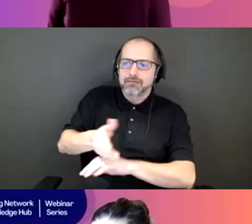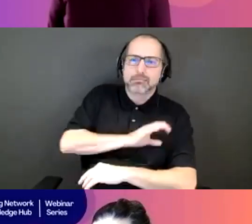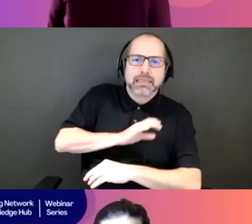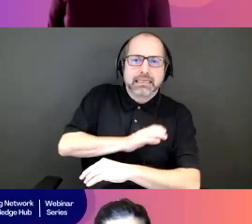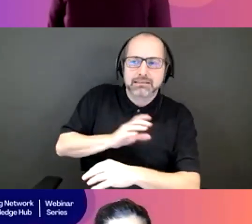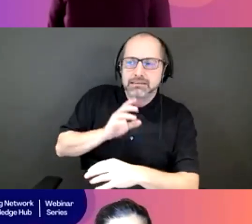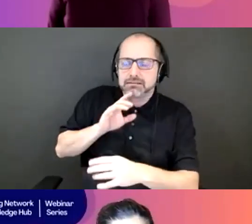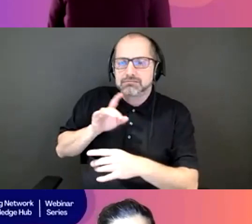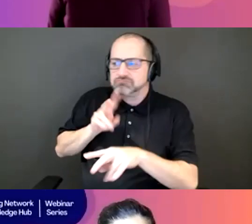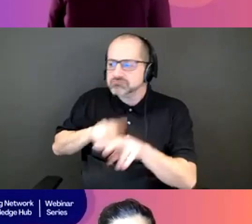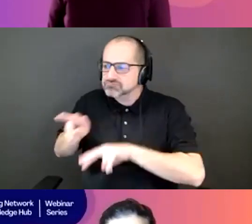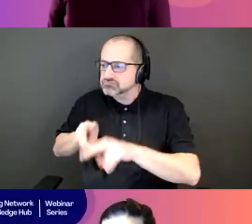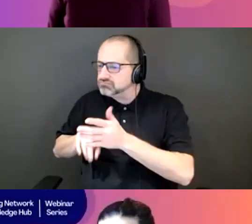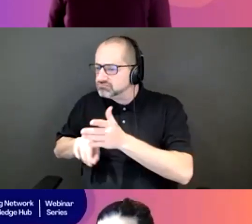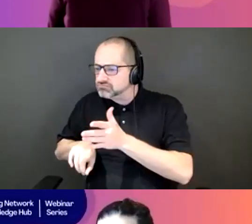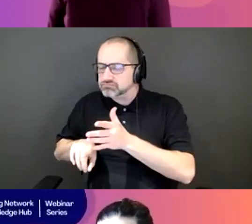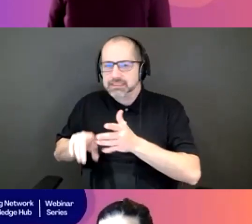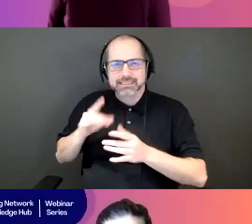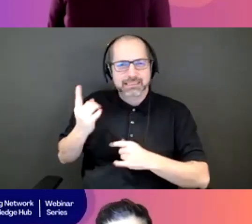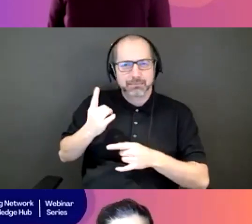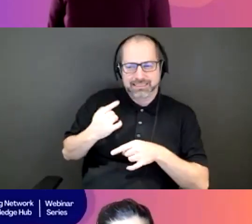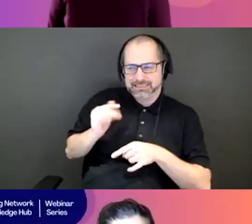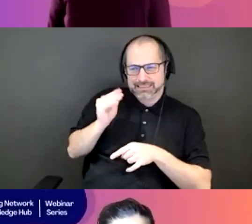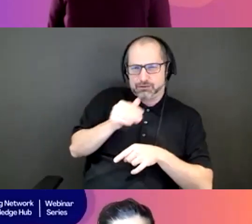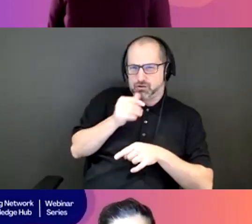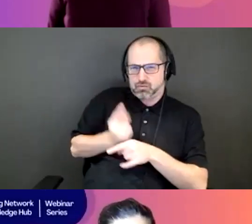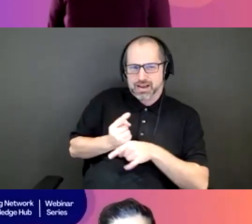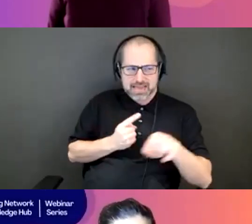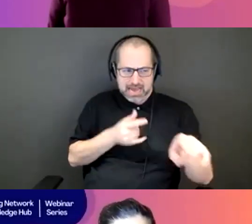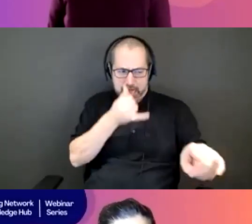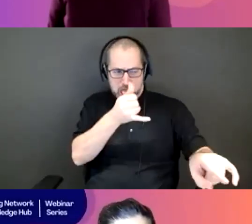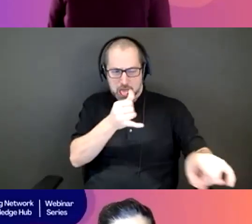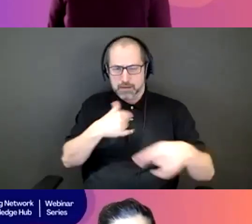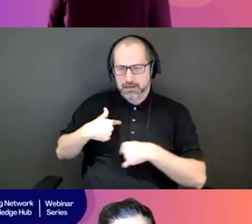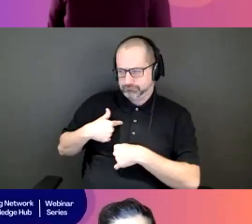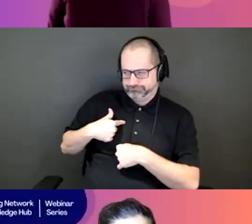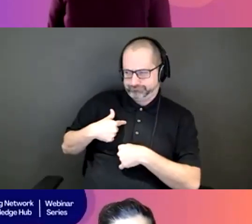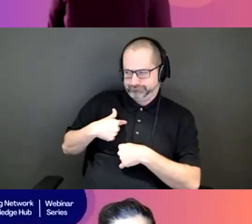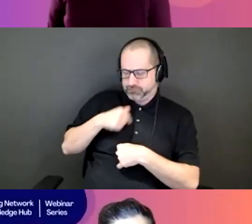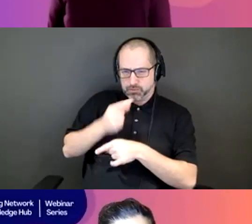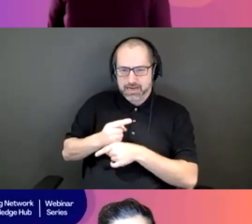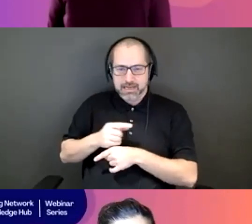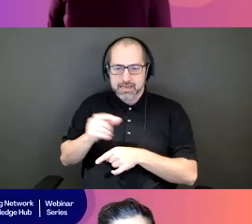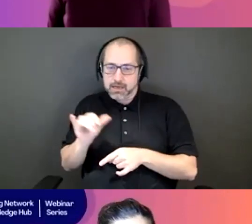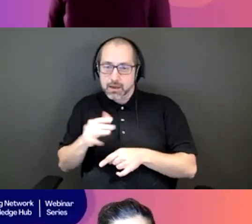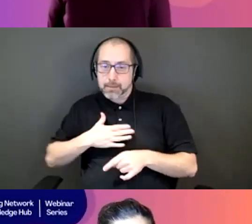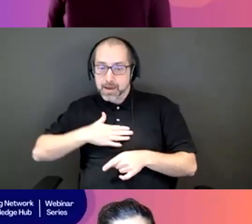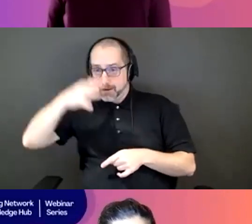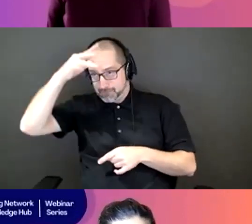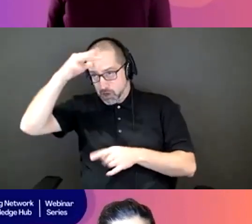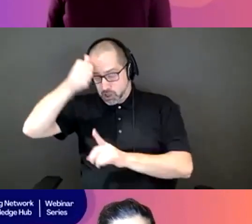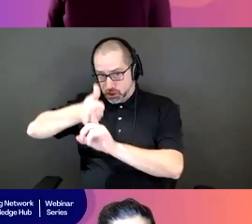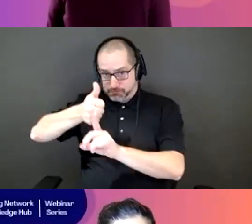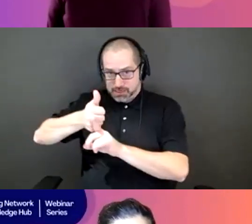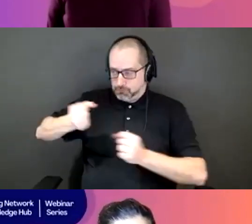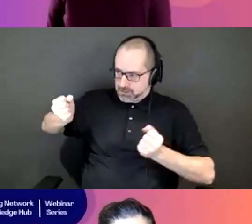moi par exemple lorsque donc on ne marchait sur les pieds sur les orteils une fois que je revenais avec la police à la maison